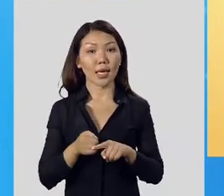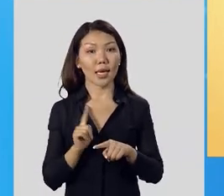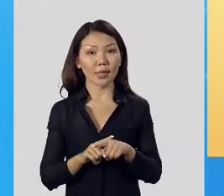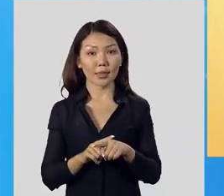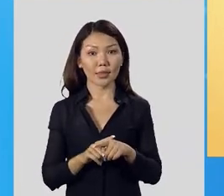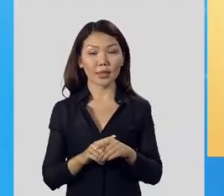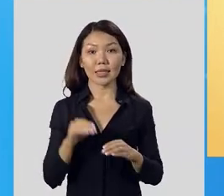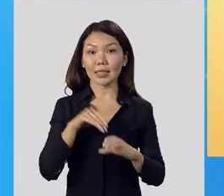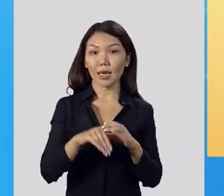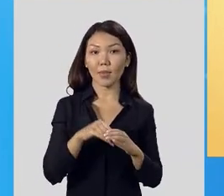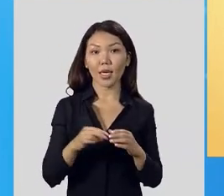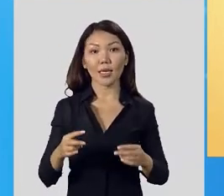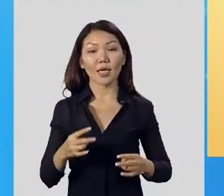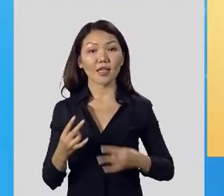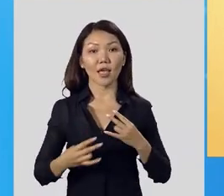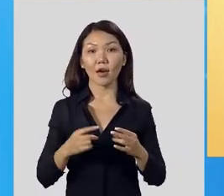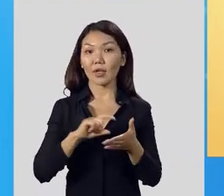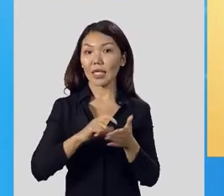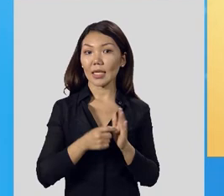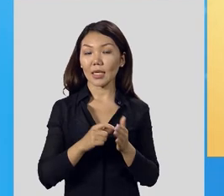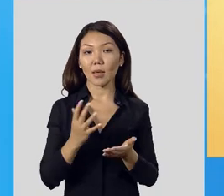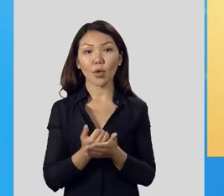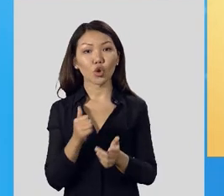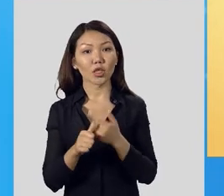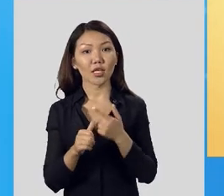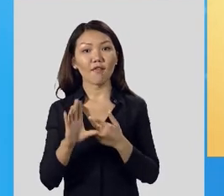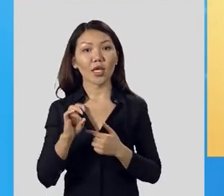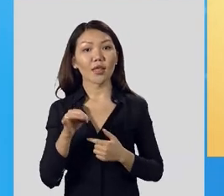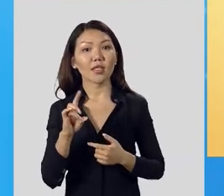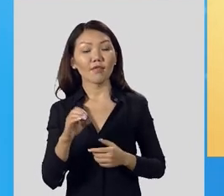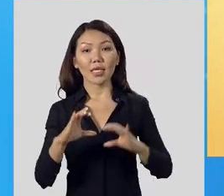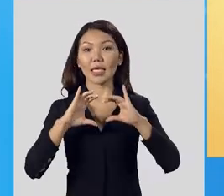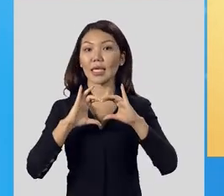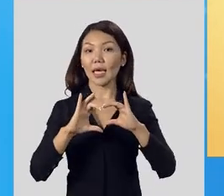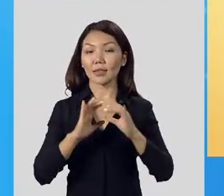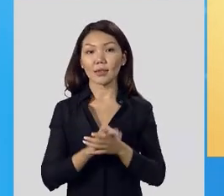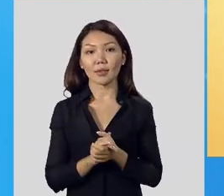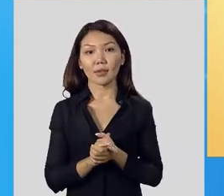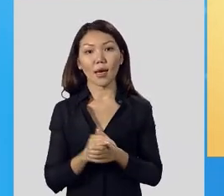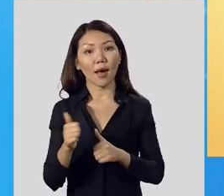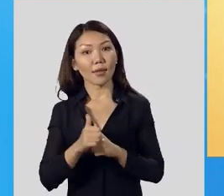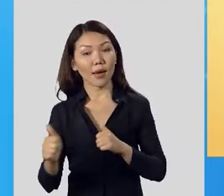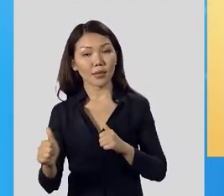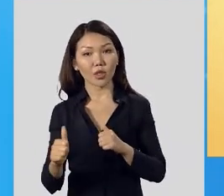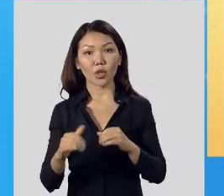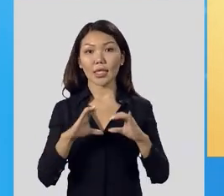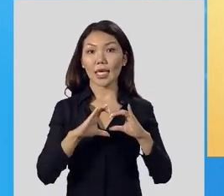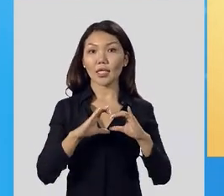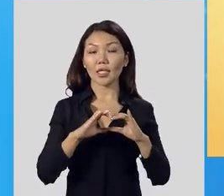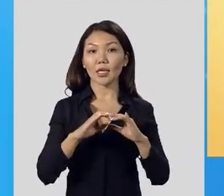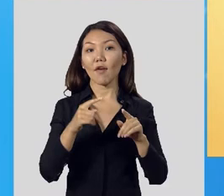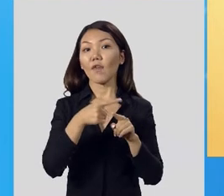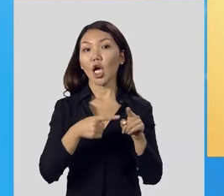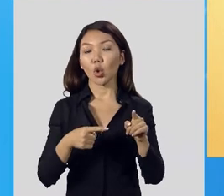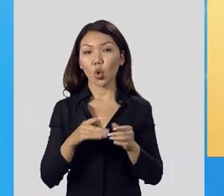скопления нервных клеток получили название вегетативных ядер. Отходящие от ядер волокна